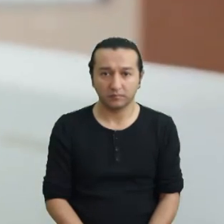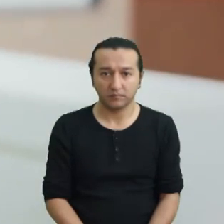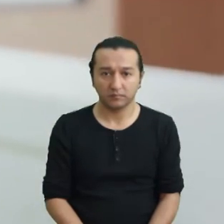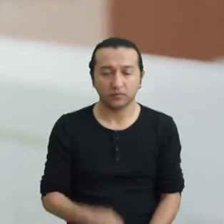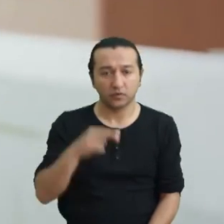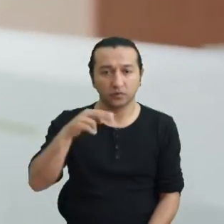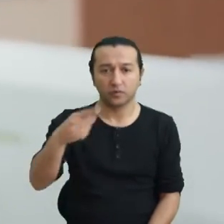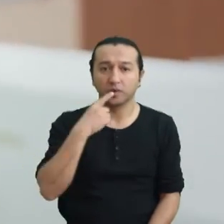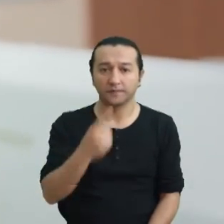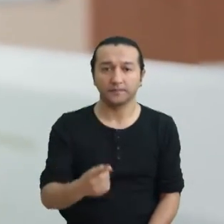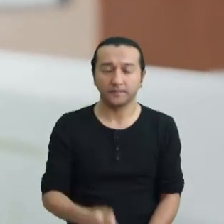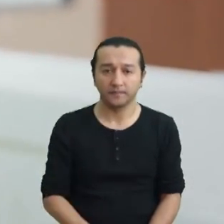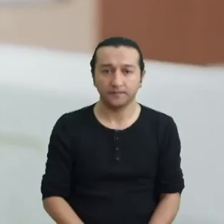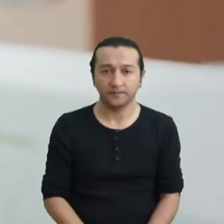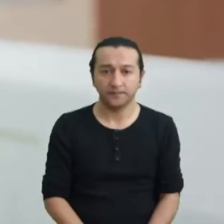Yürü.